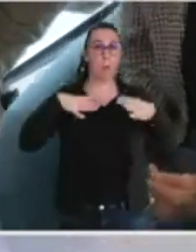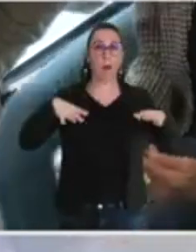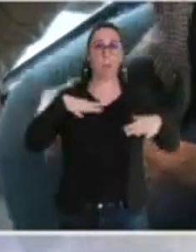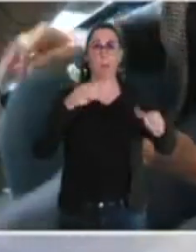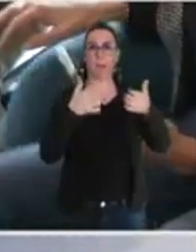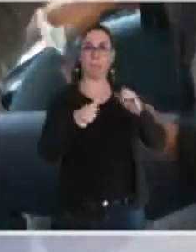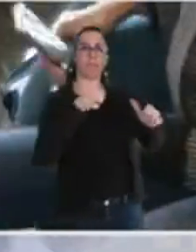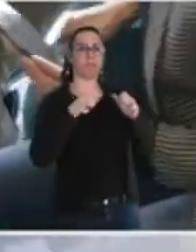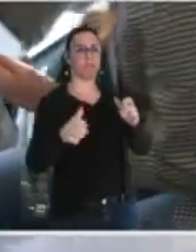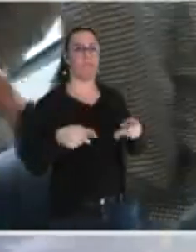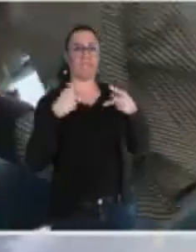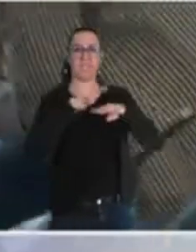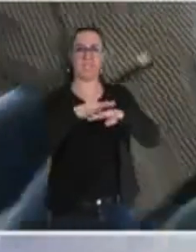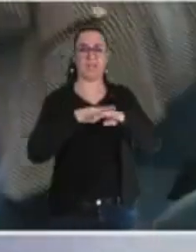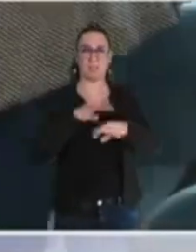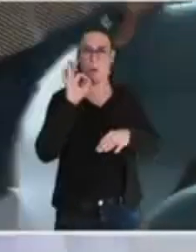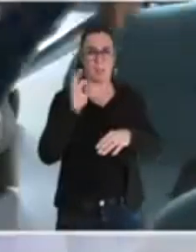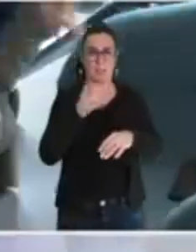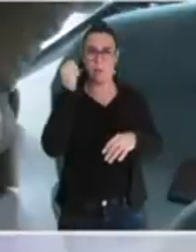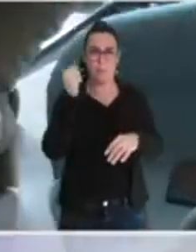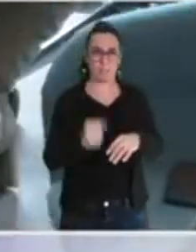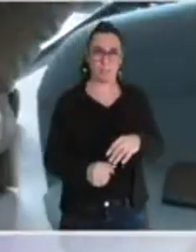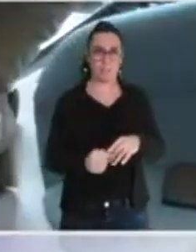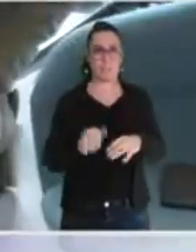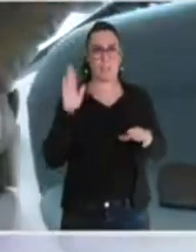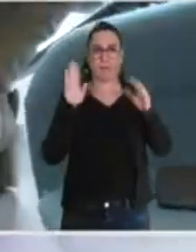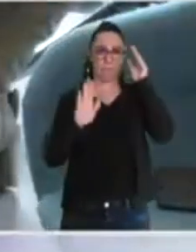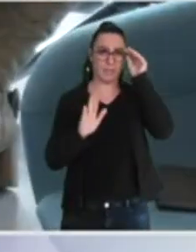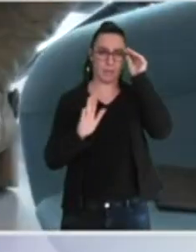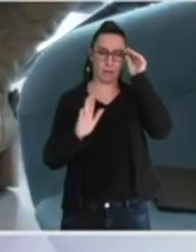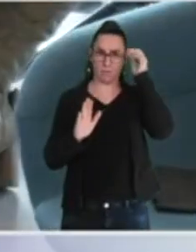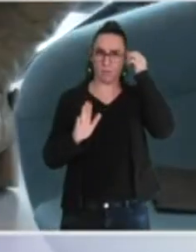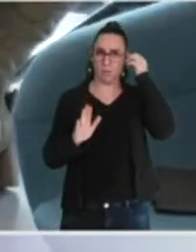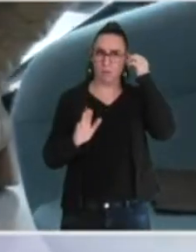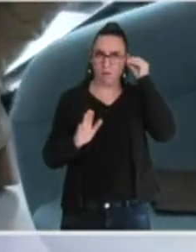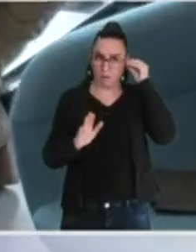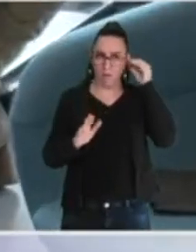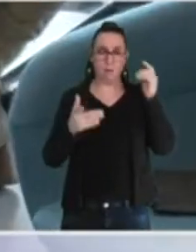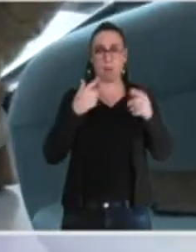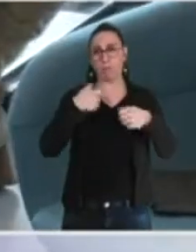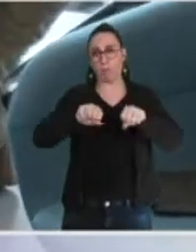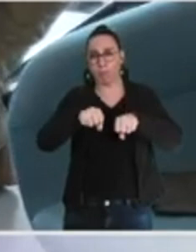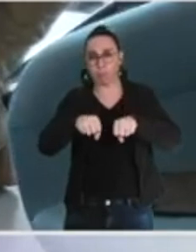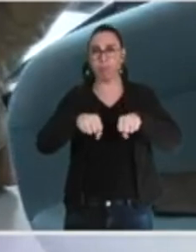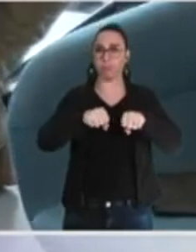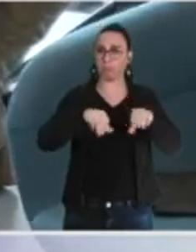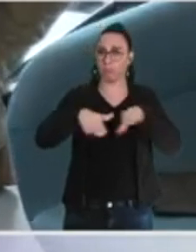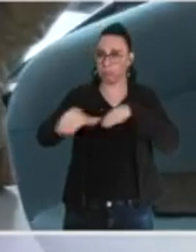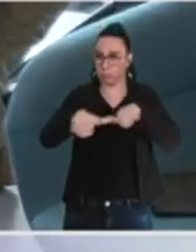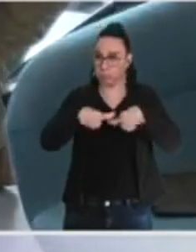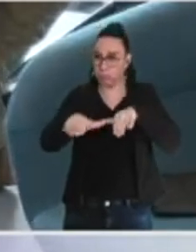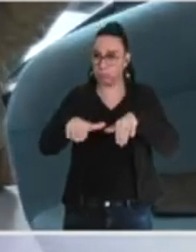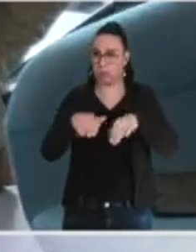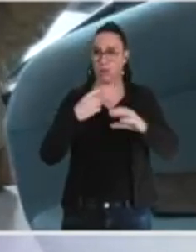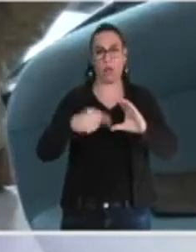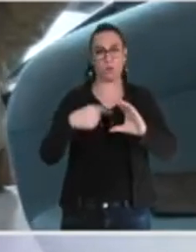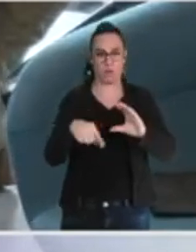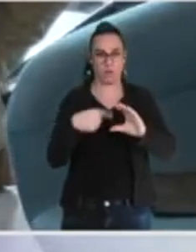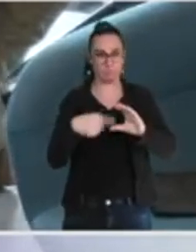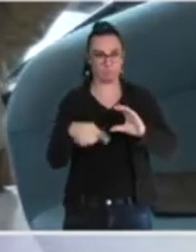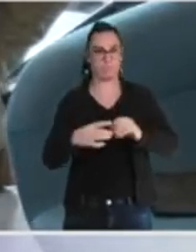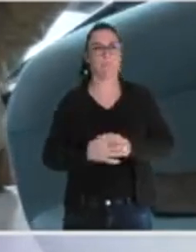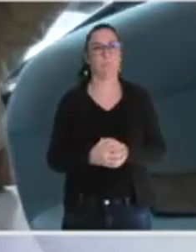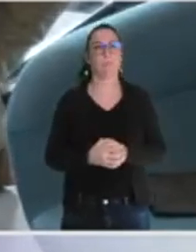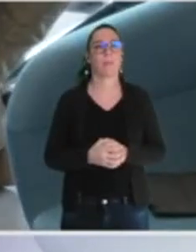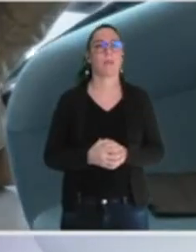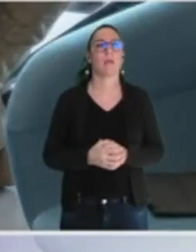vie de quartier, je dirais même une vie ubérisée, une ville ubérisée. Je ne développe pas sur la désertification commerciale du